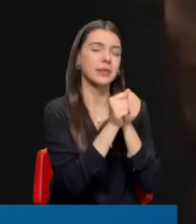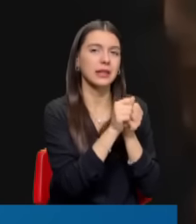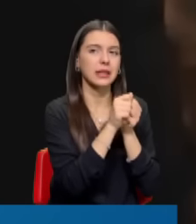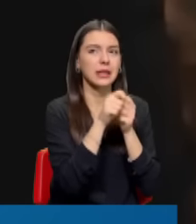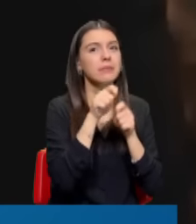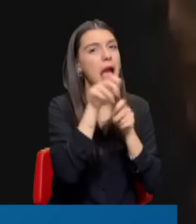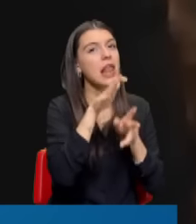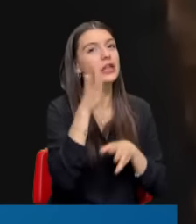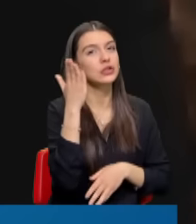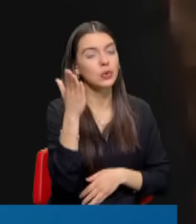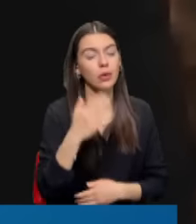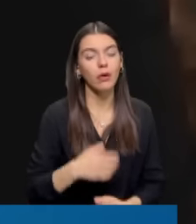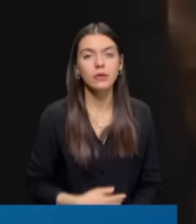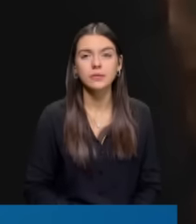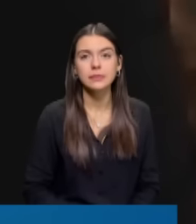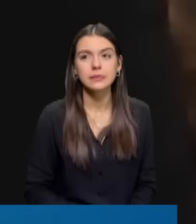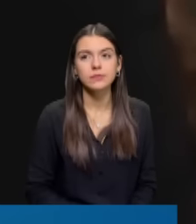kör olsaydı da